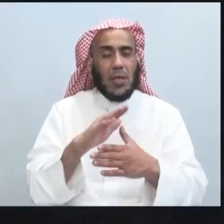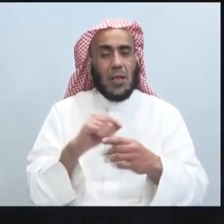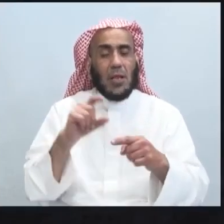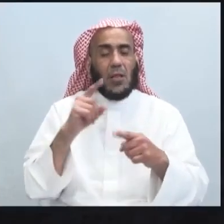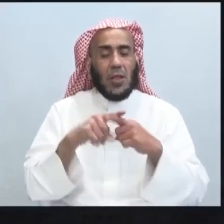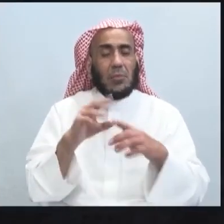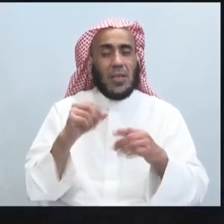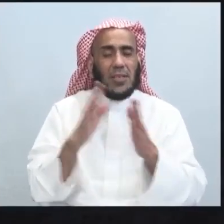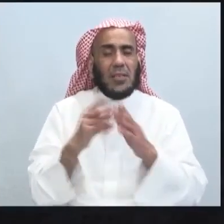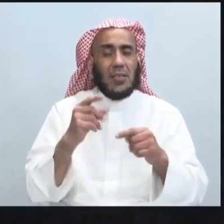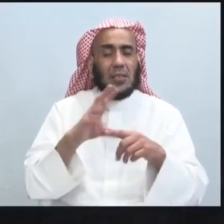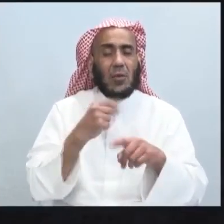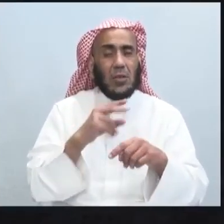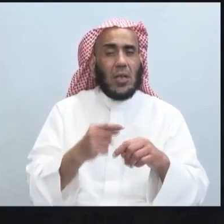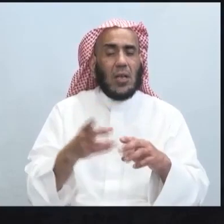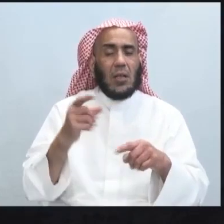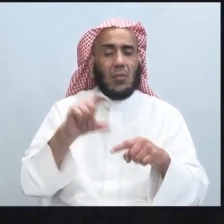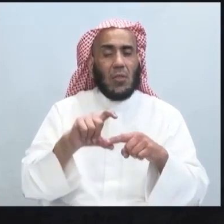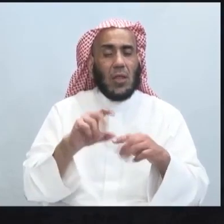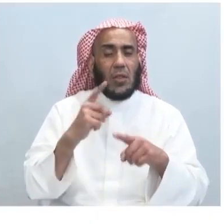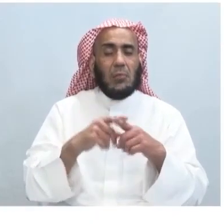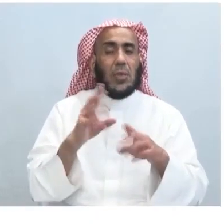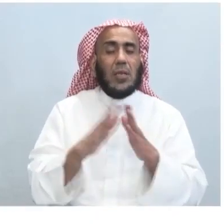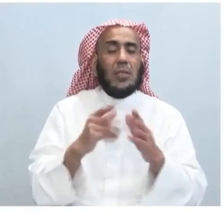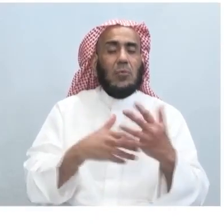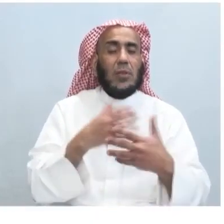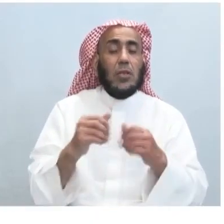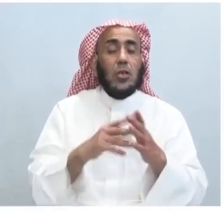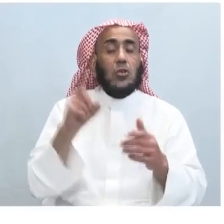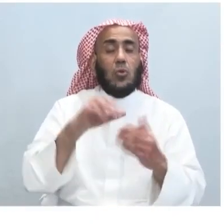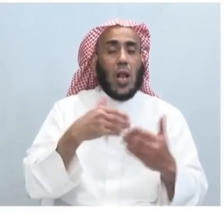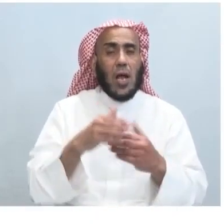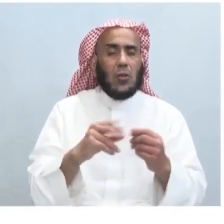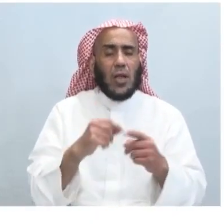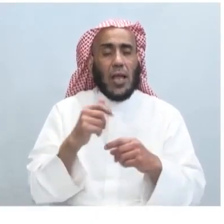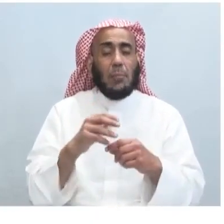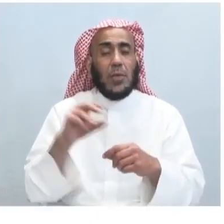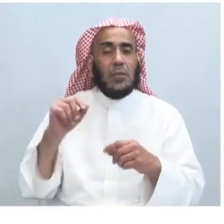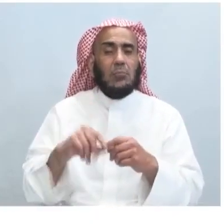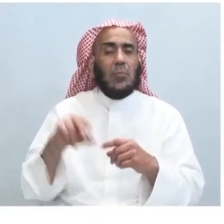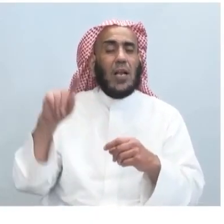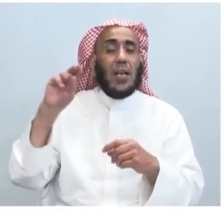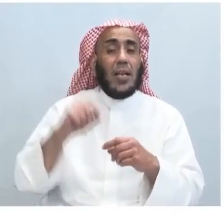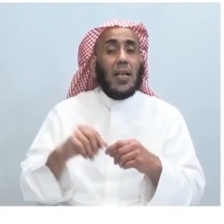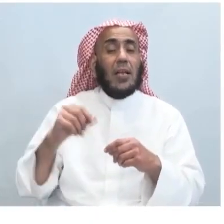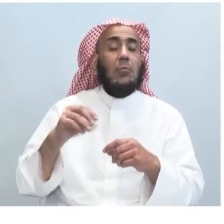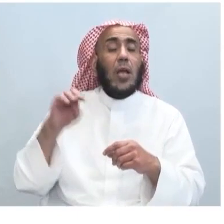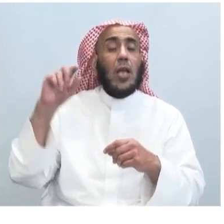تراكيز النواتج على ضرب تراكيز المتفاعلات ايضا سؤال اخر تعني قيمه الكي كيو